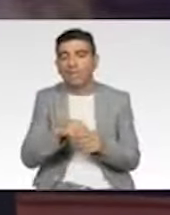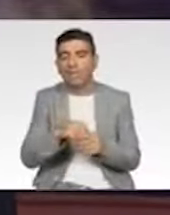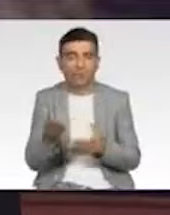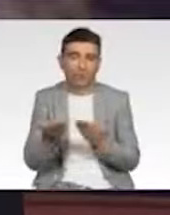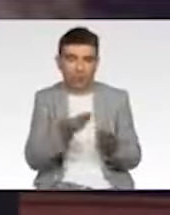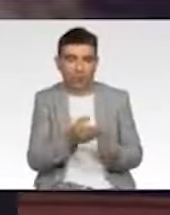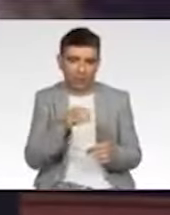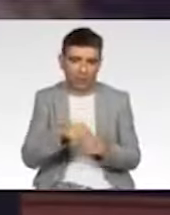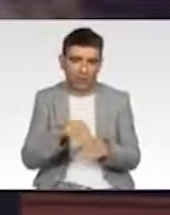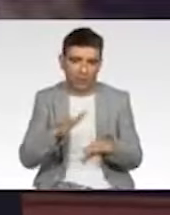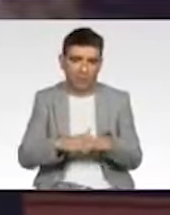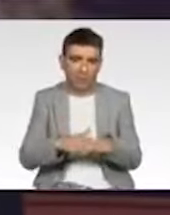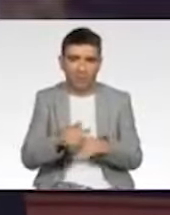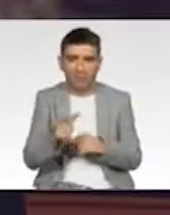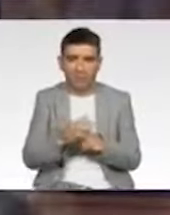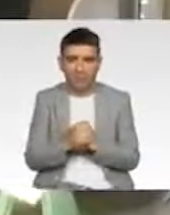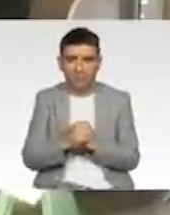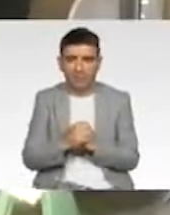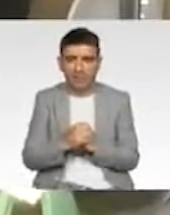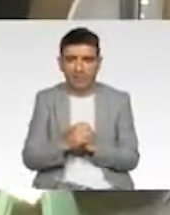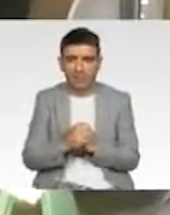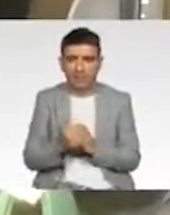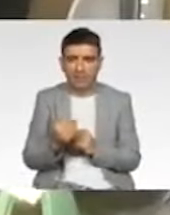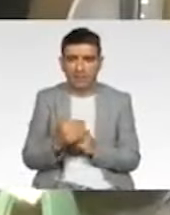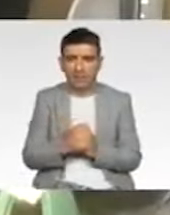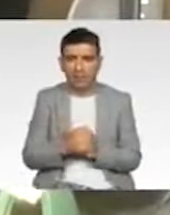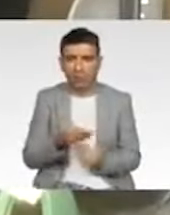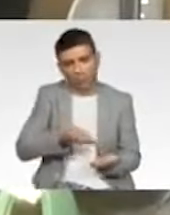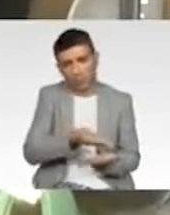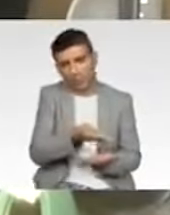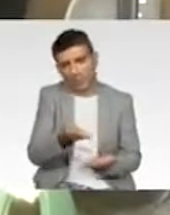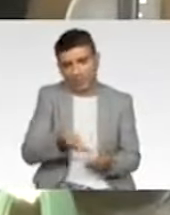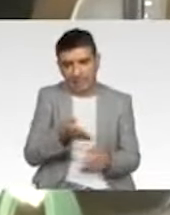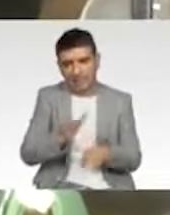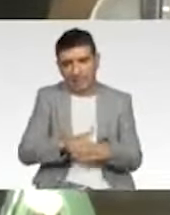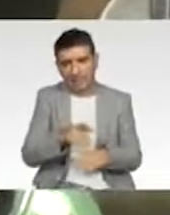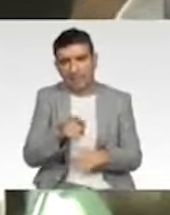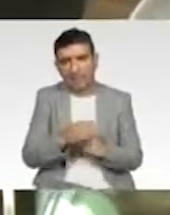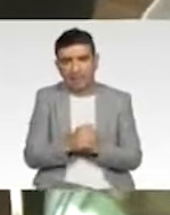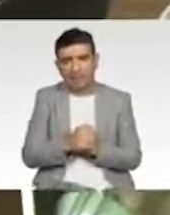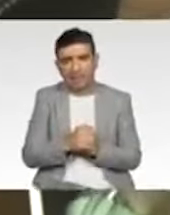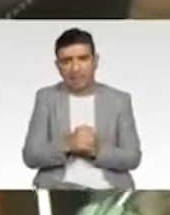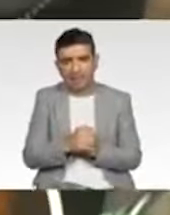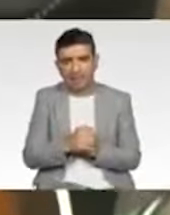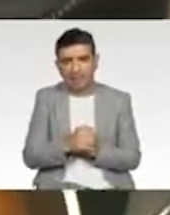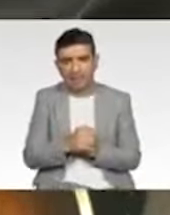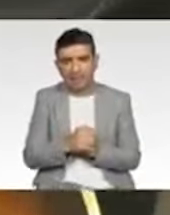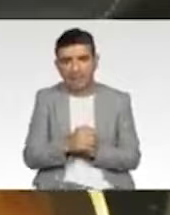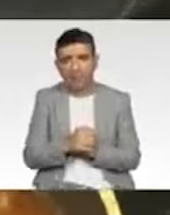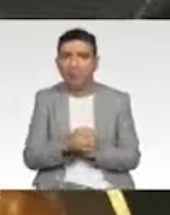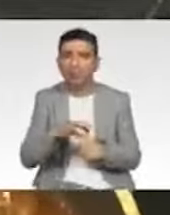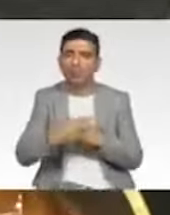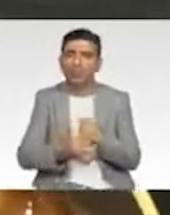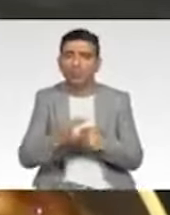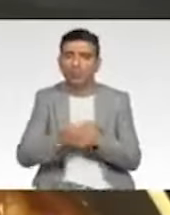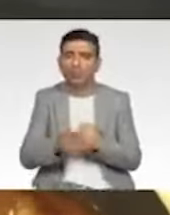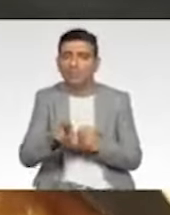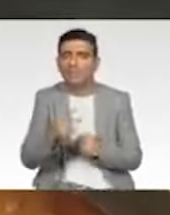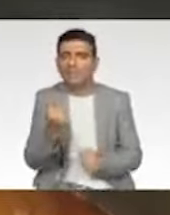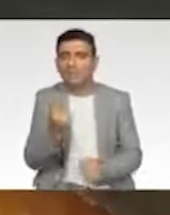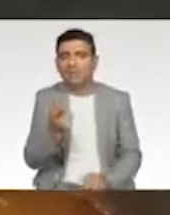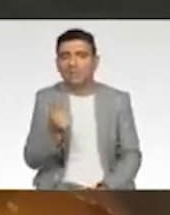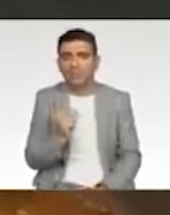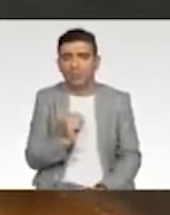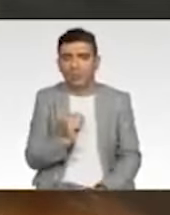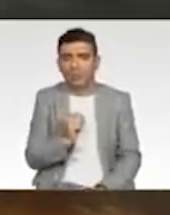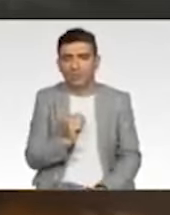mi? Bizim yaptığımız gibi bir pilav. Evet, ha, evet. Üzerine dökeceğiz onu. Öyle ya da plantain dediğim gibi muz gibi bir şey. Onunla